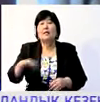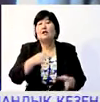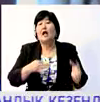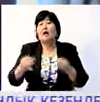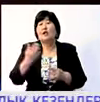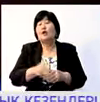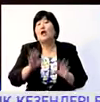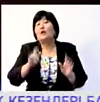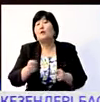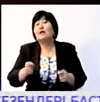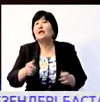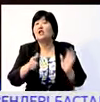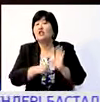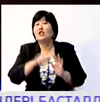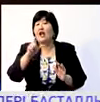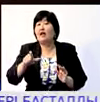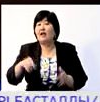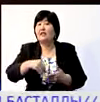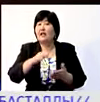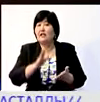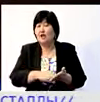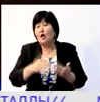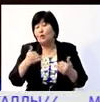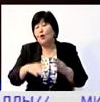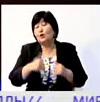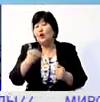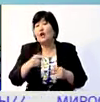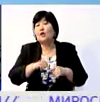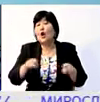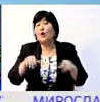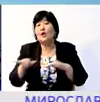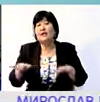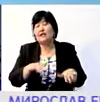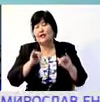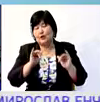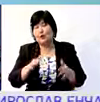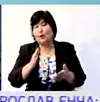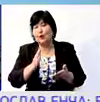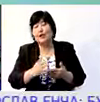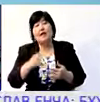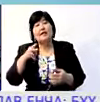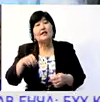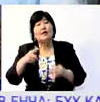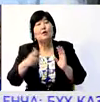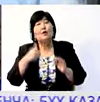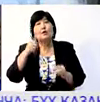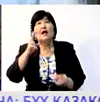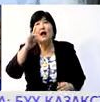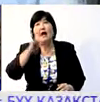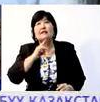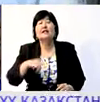талқылануда. Президенттікке 7 кандидат тіркеліп, бүгінде сайлауалды үгіт насихат шараларын жүргізуде. 2017 жылы